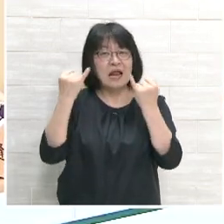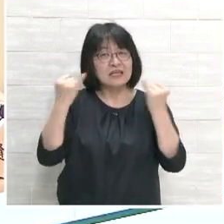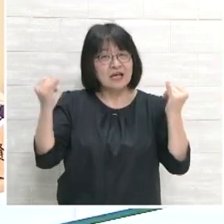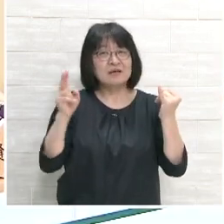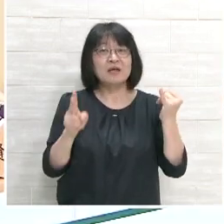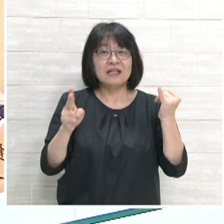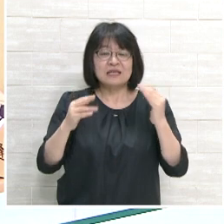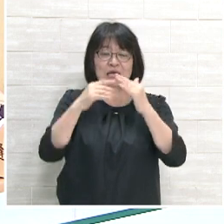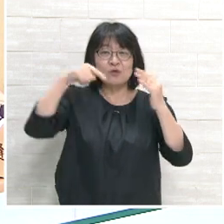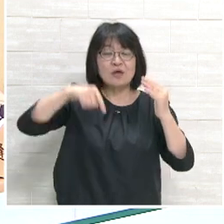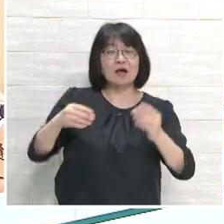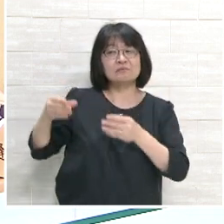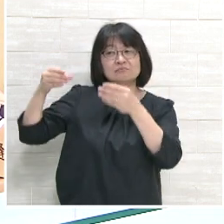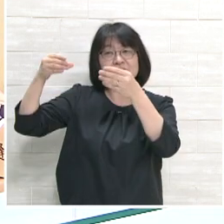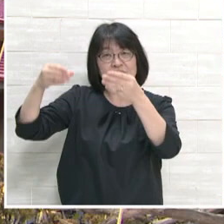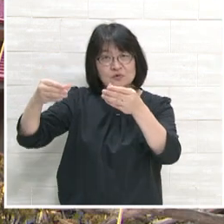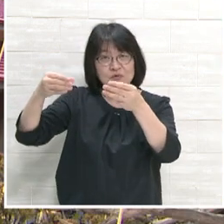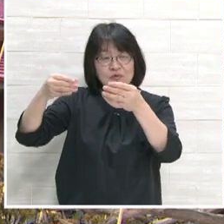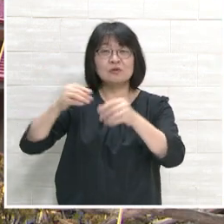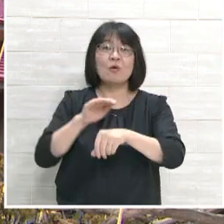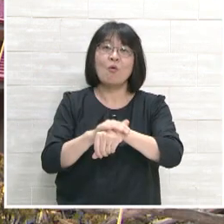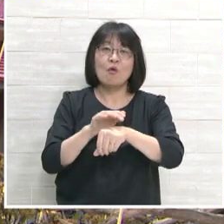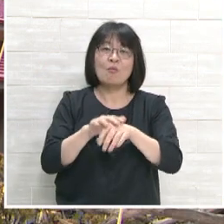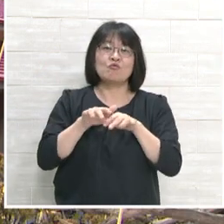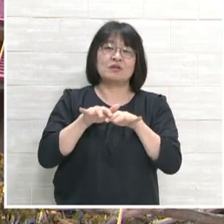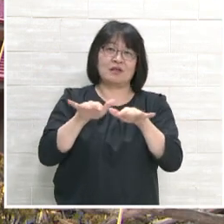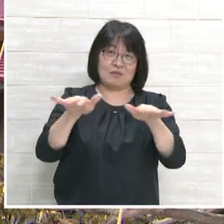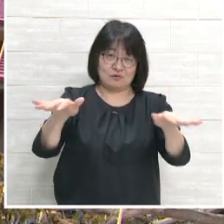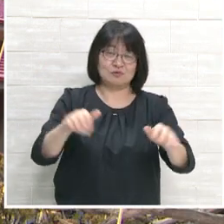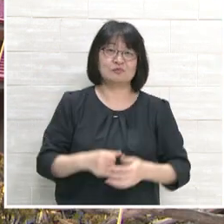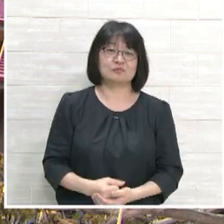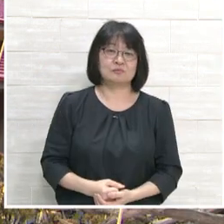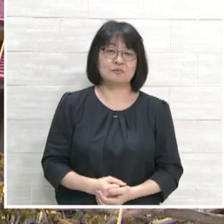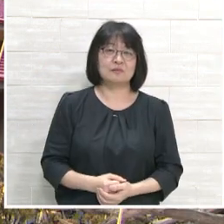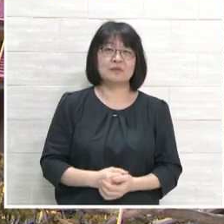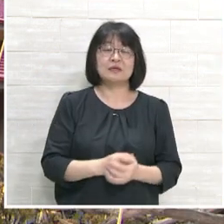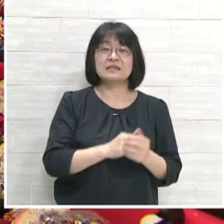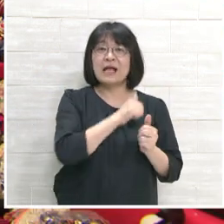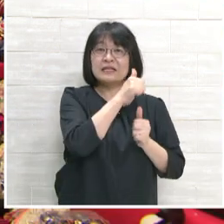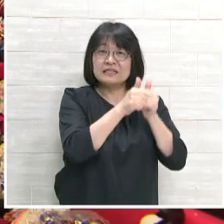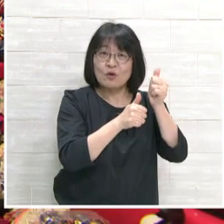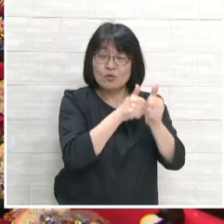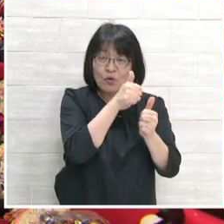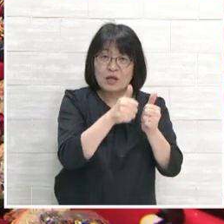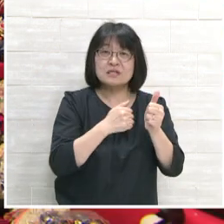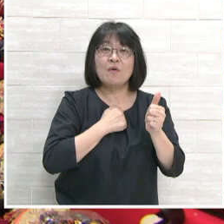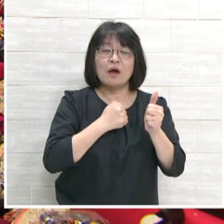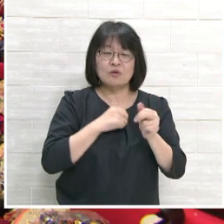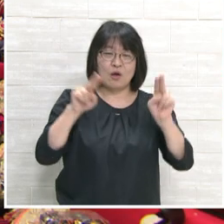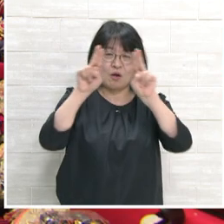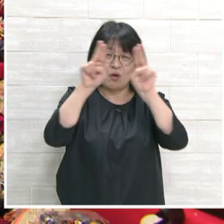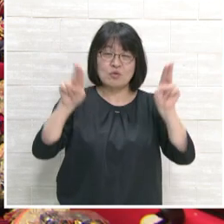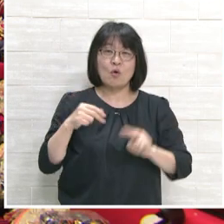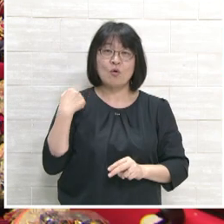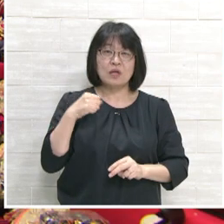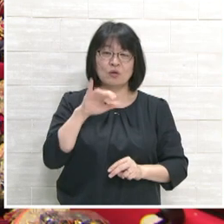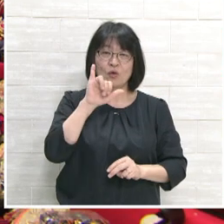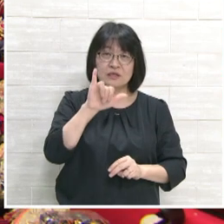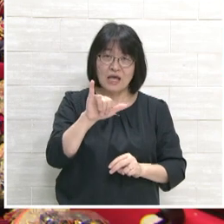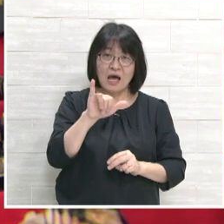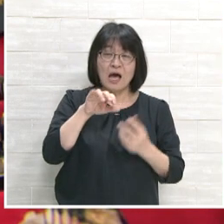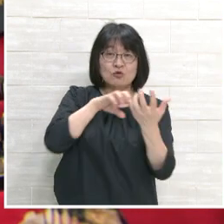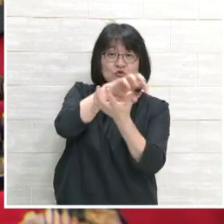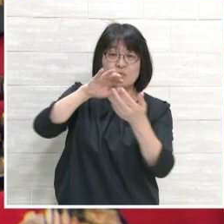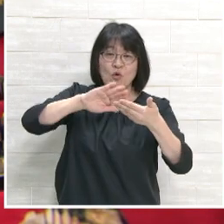れる方も増えてきているのかなと。 ひな人形の歴史が分かるのは道南八雲町にある施設です